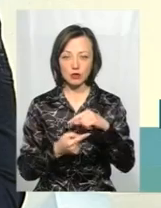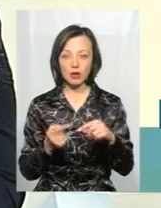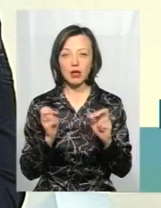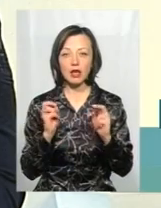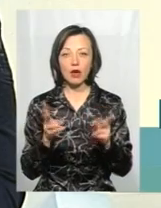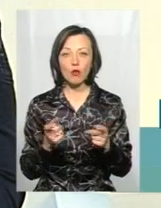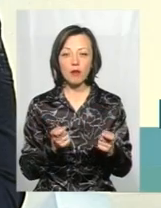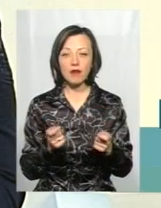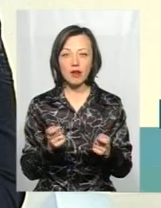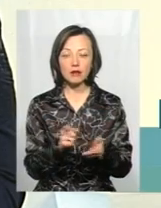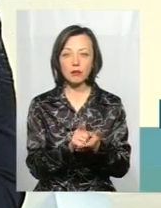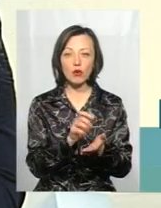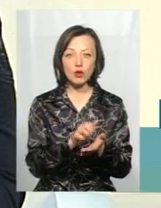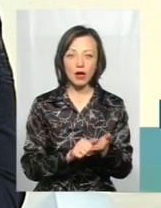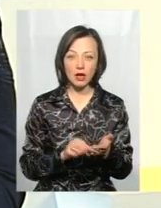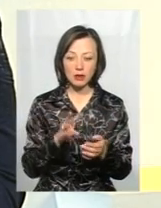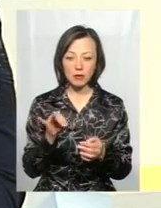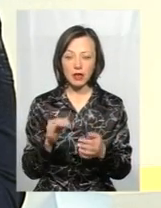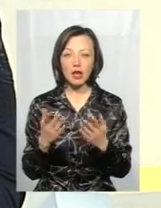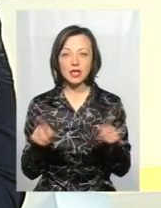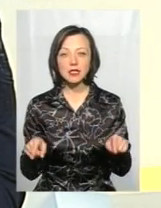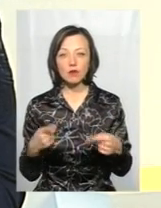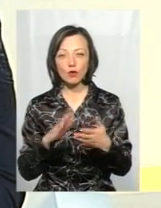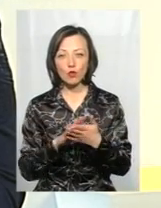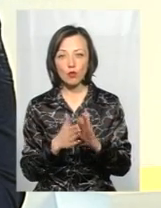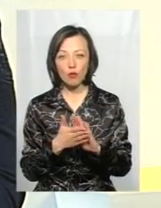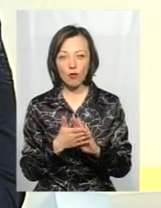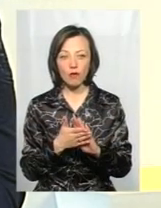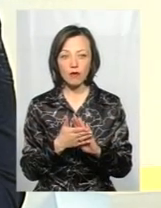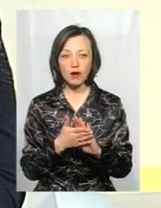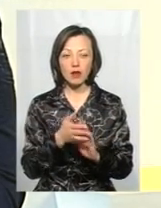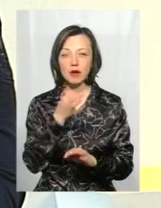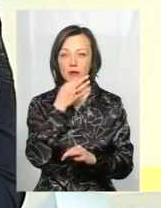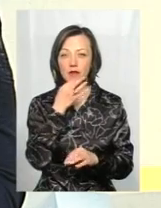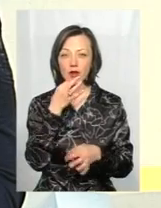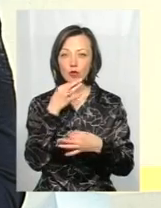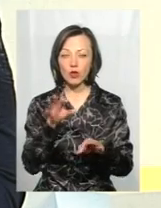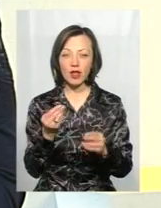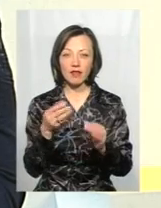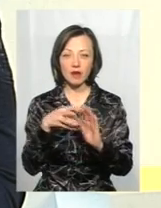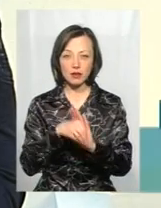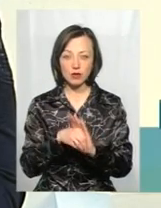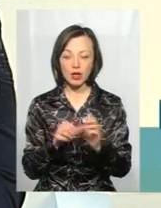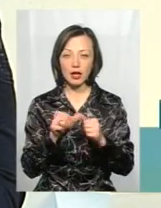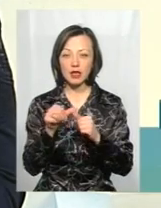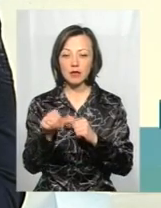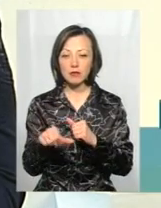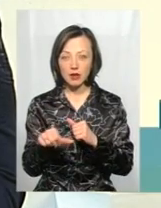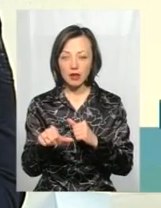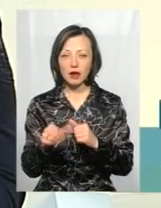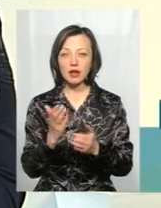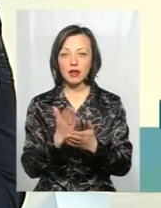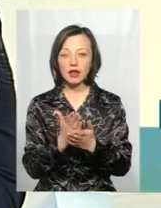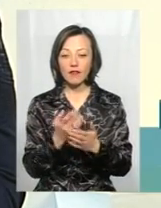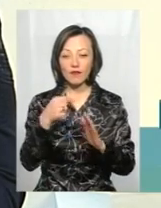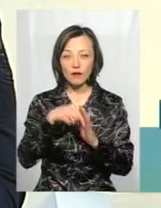як управляти податками, які створювати умови привабливі для будь-якого інвестора. Крім зовнішніх інвесторів, є